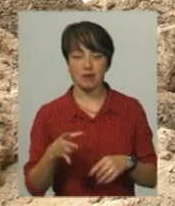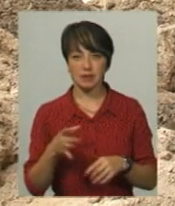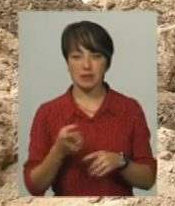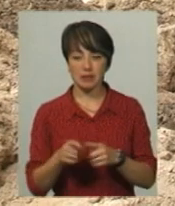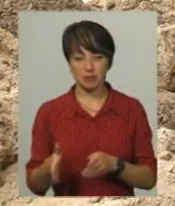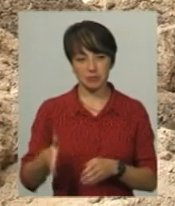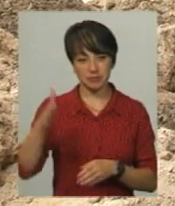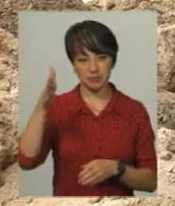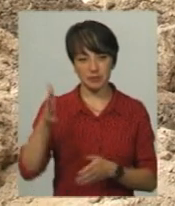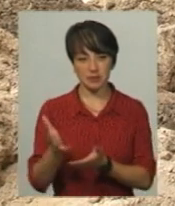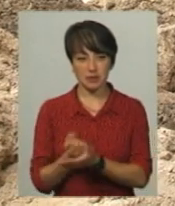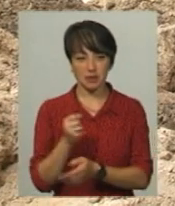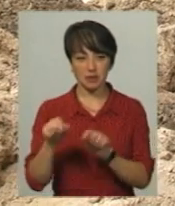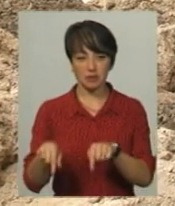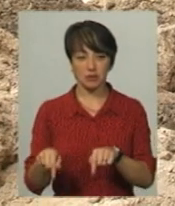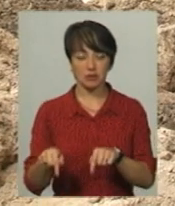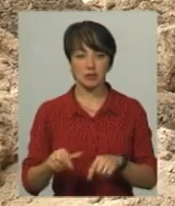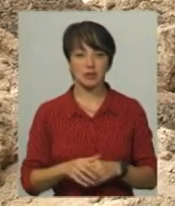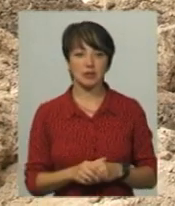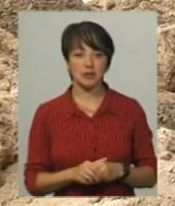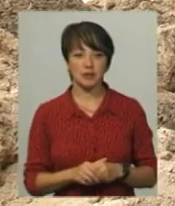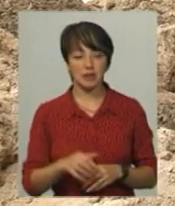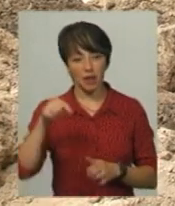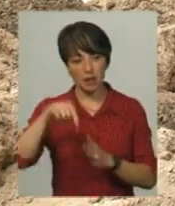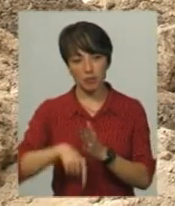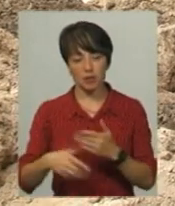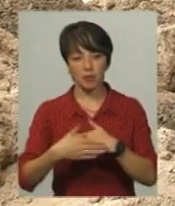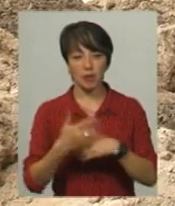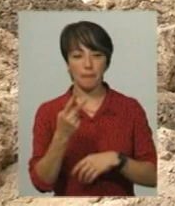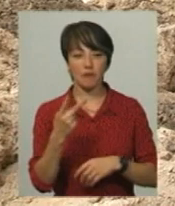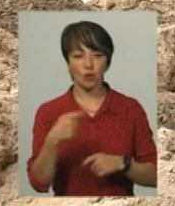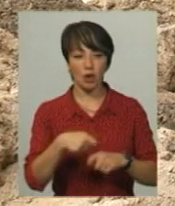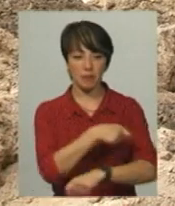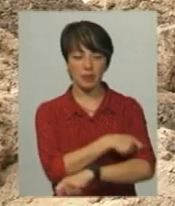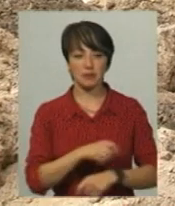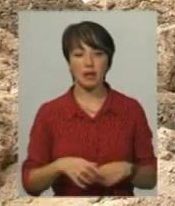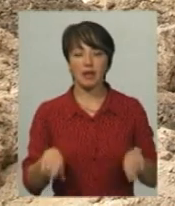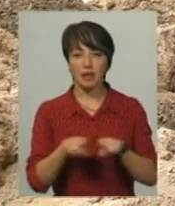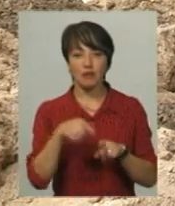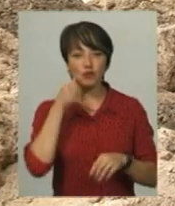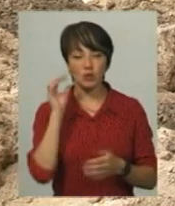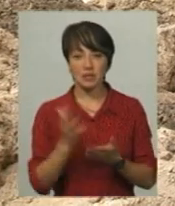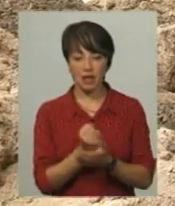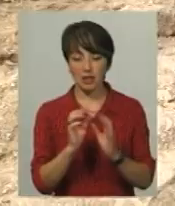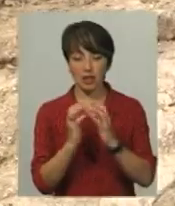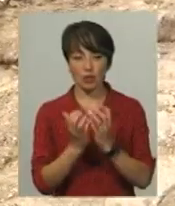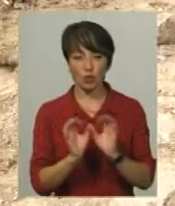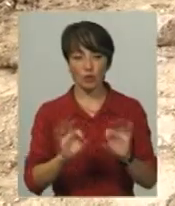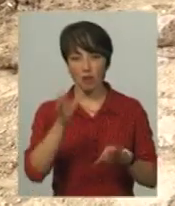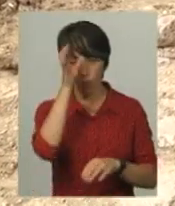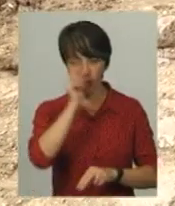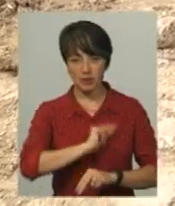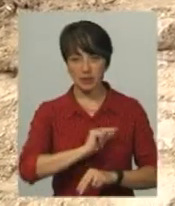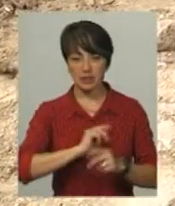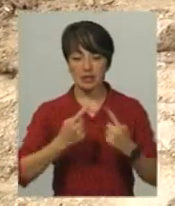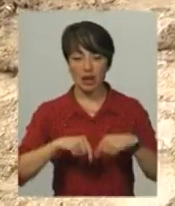до фасаду палацу, на глибині приблизно 1,5 метри. Так про знайдене вчора ядро розповідає науковий співробітник